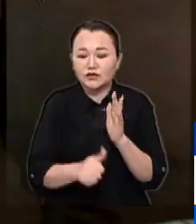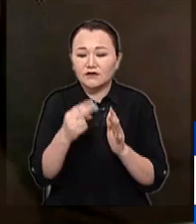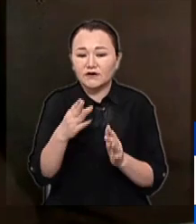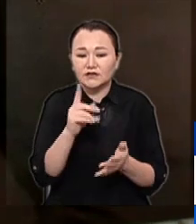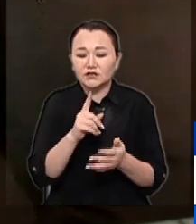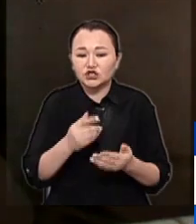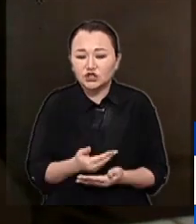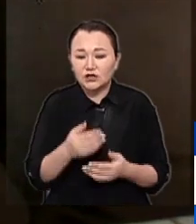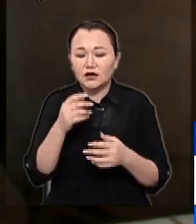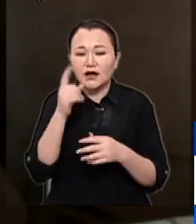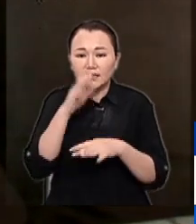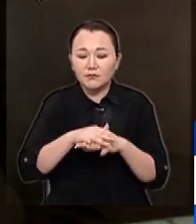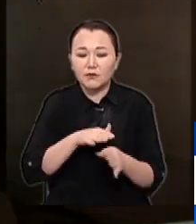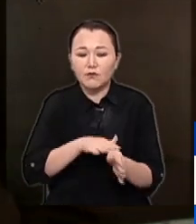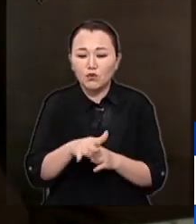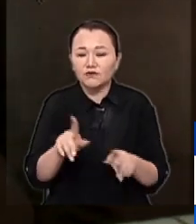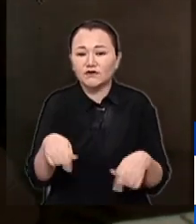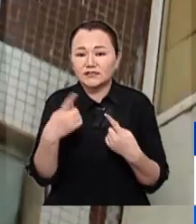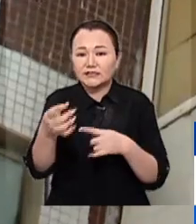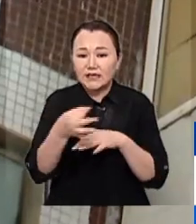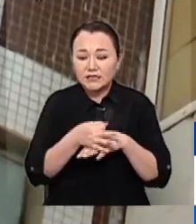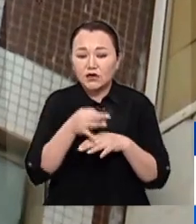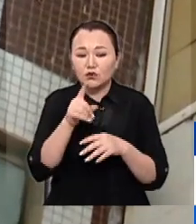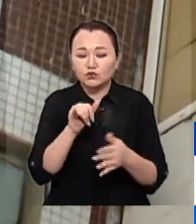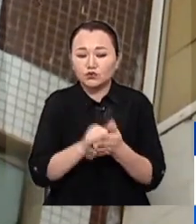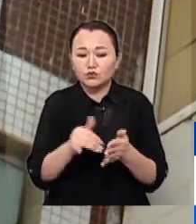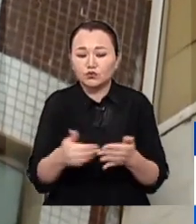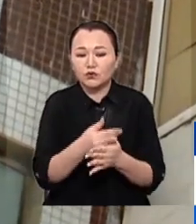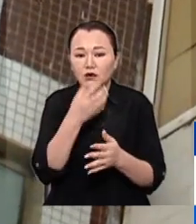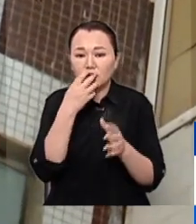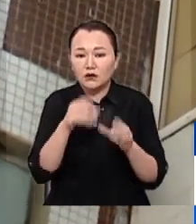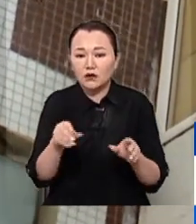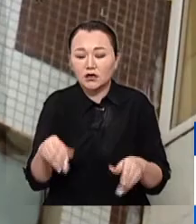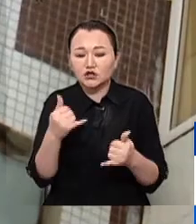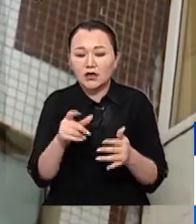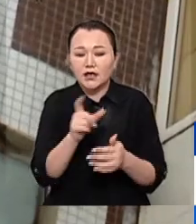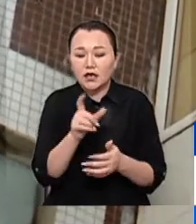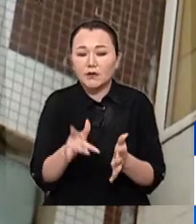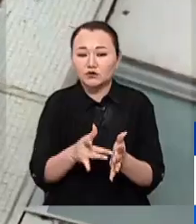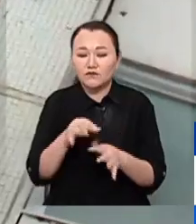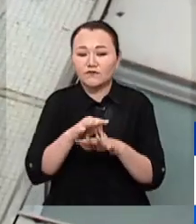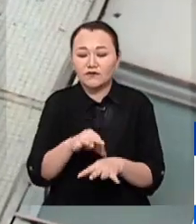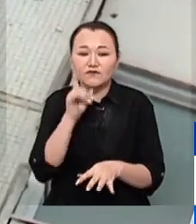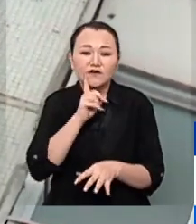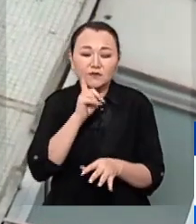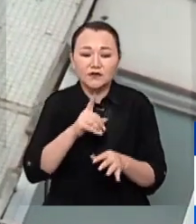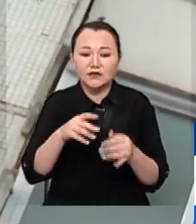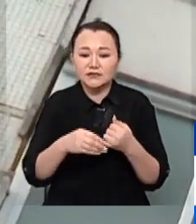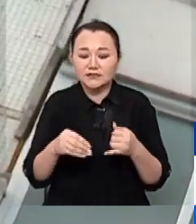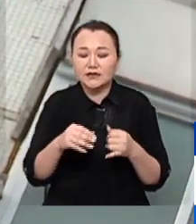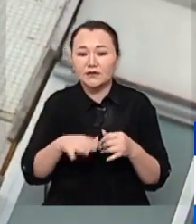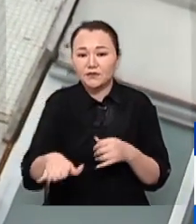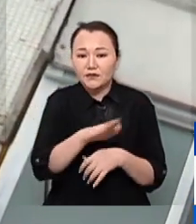квартир, доложили в Акимате, полностью восстановлены. Установили там новые батареи. Сейчас по Экибастузу проведены временные надземные тепловые